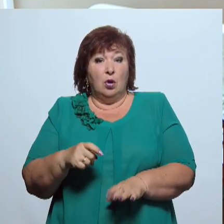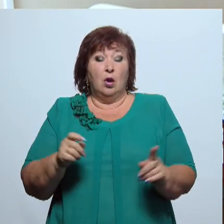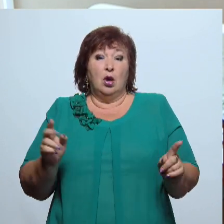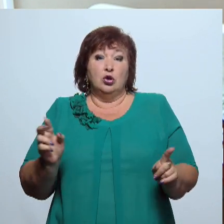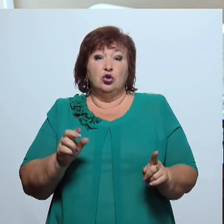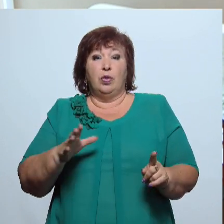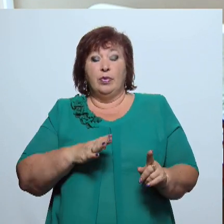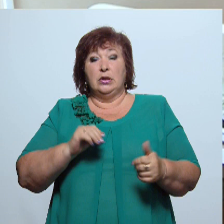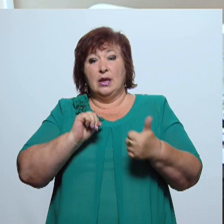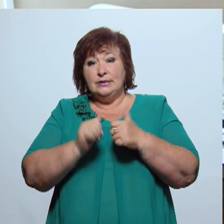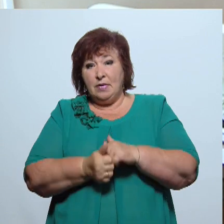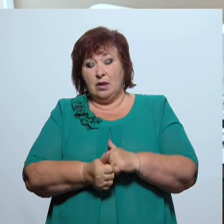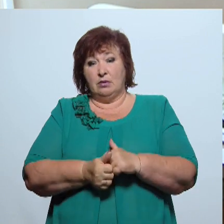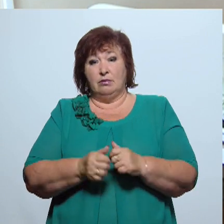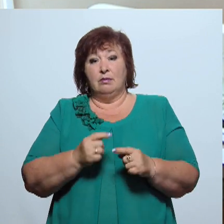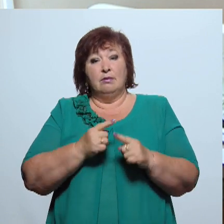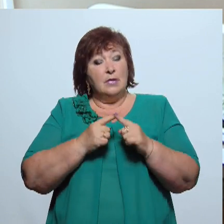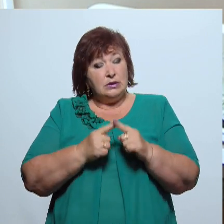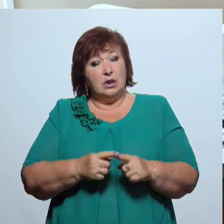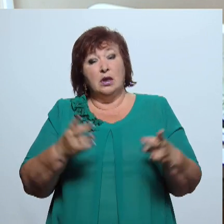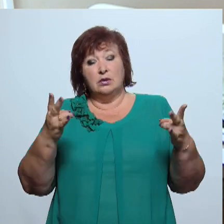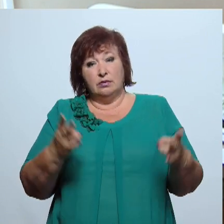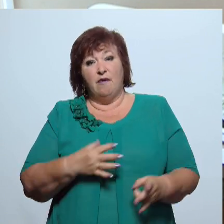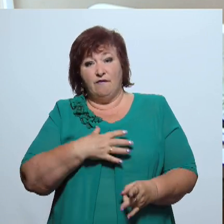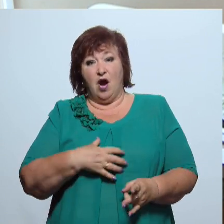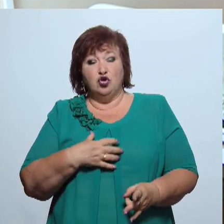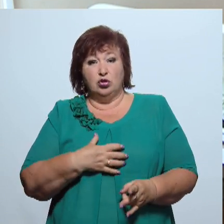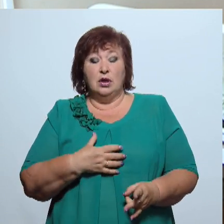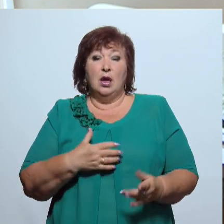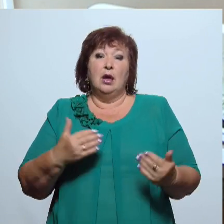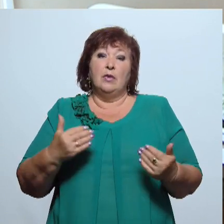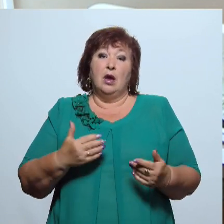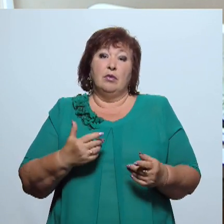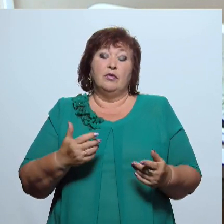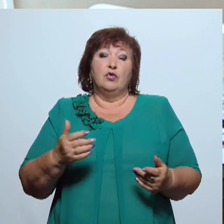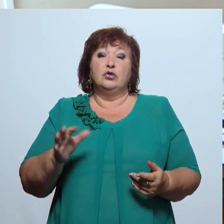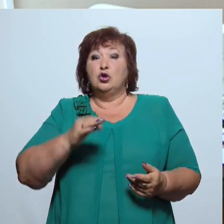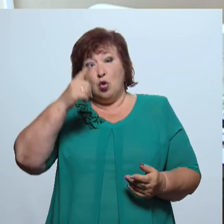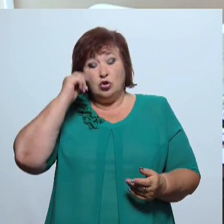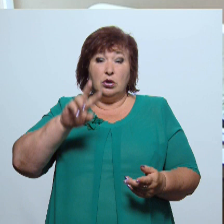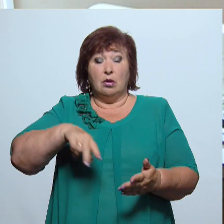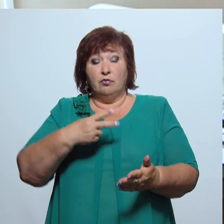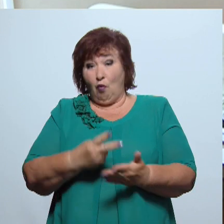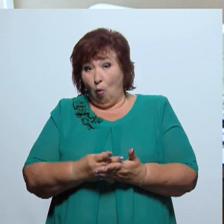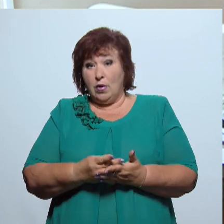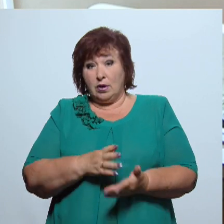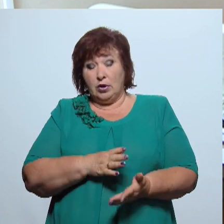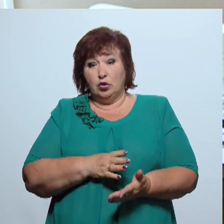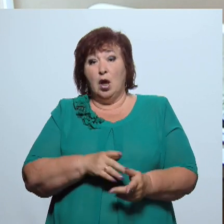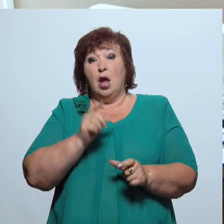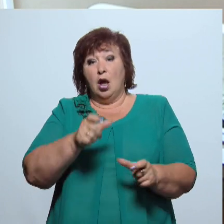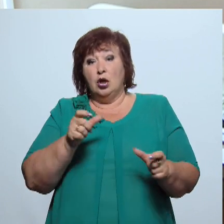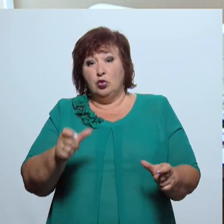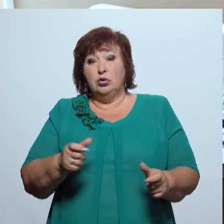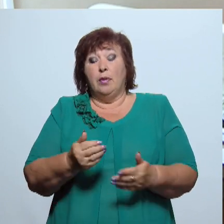чтобы была смена постоянно. Правда, в обморок падали, да, врачи от жары? В обморок? Да. Ну, были